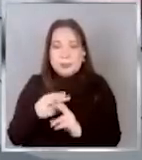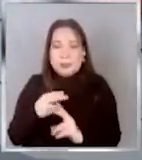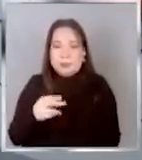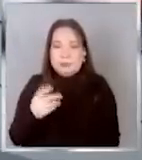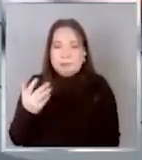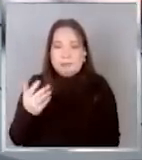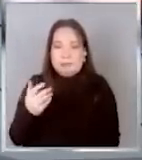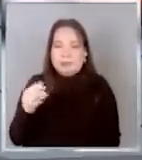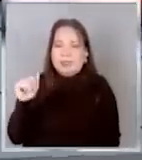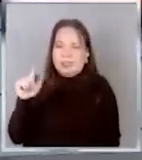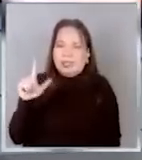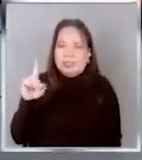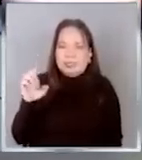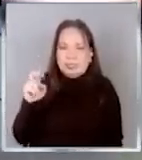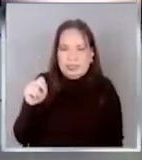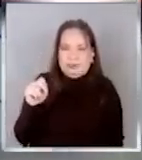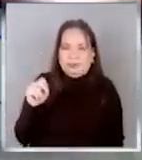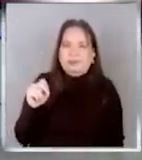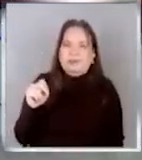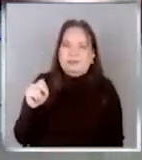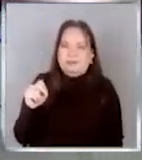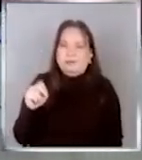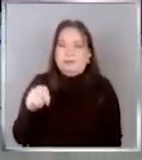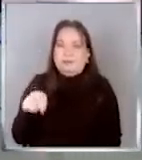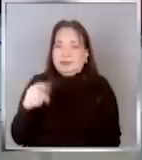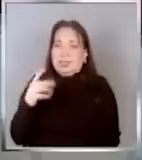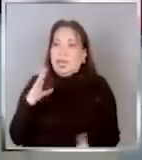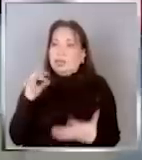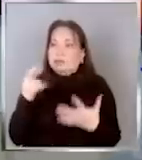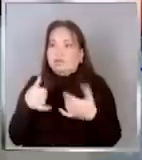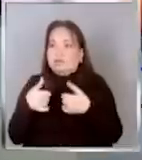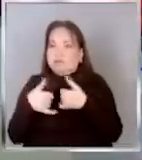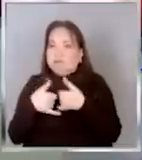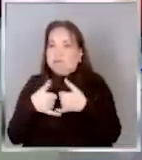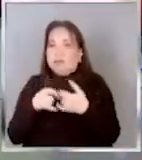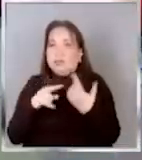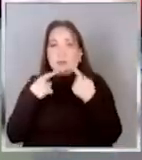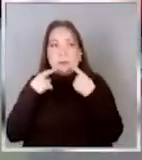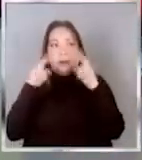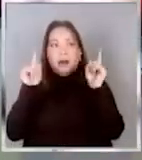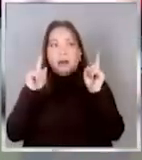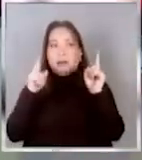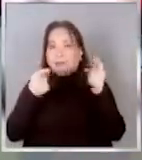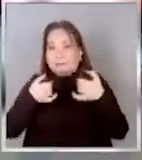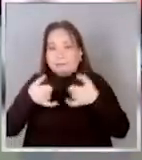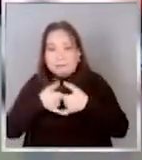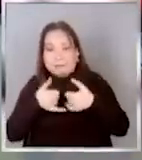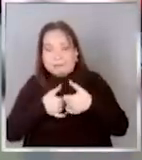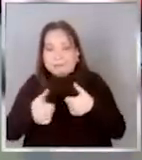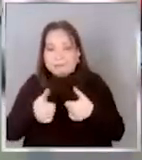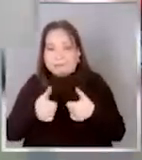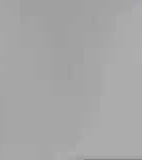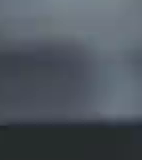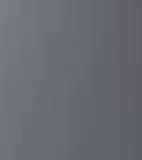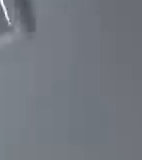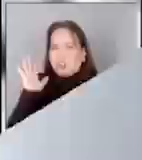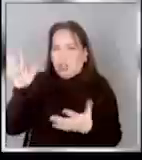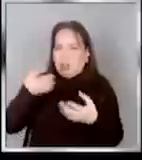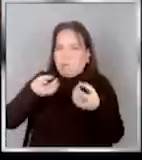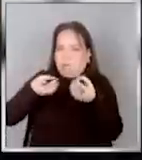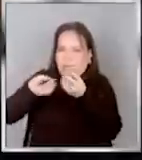Alden Richards. At ang successful niyang event, siya mismo ang nagdirek. Yan ang chika ni Nelson Canlas.